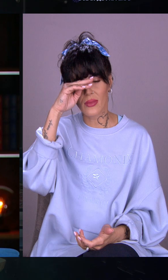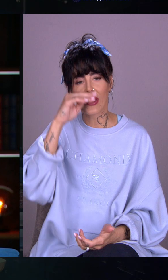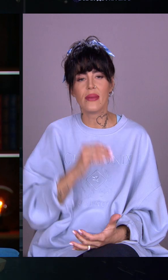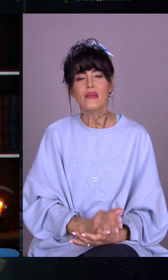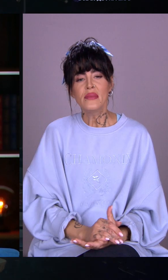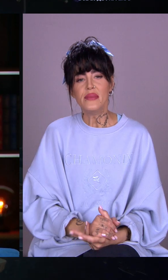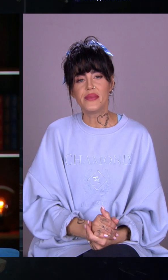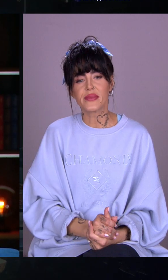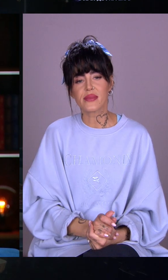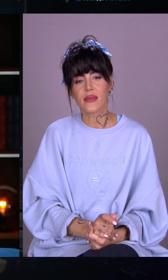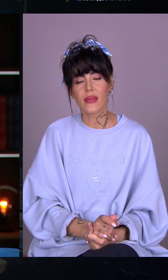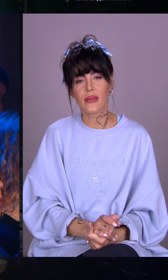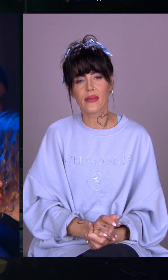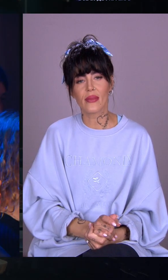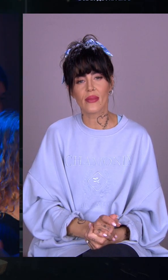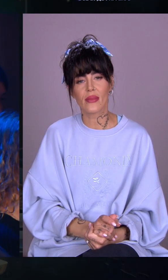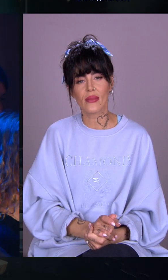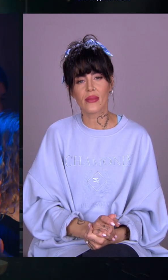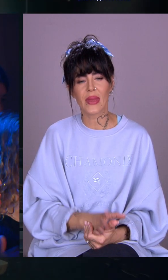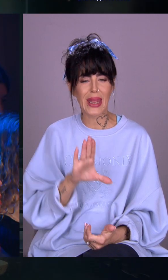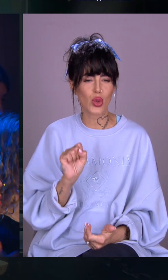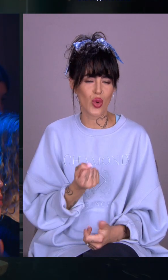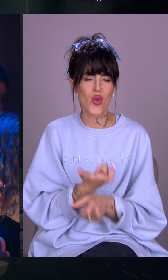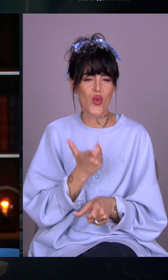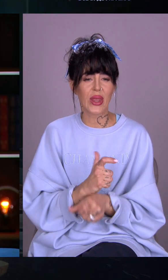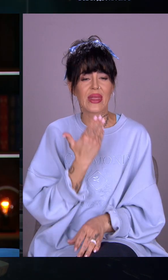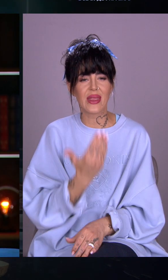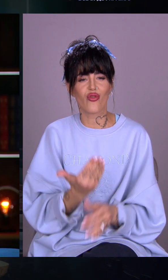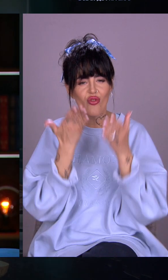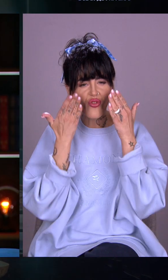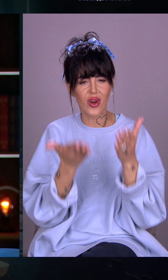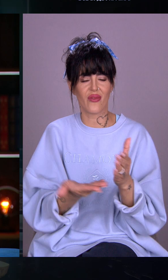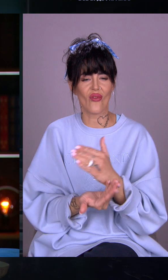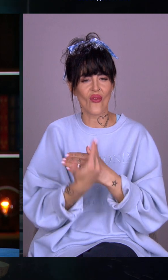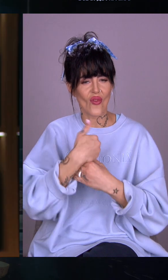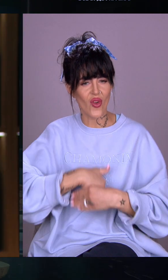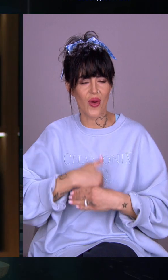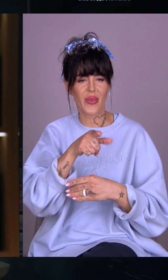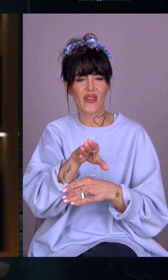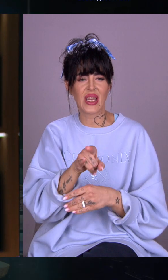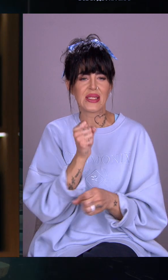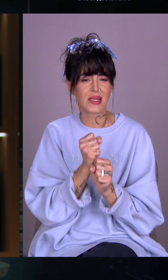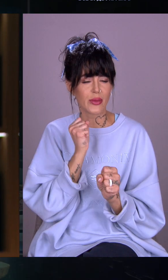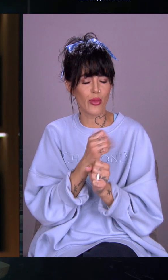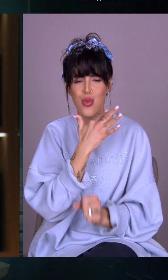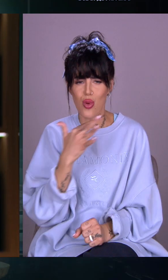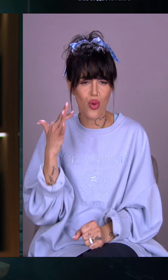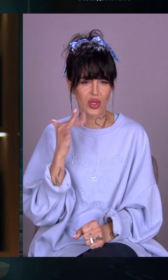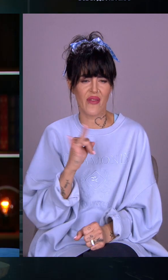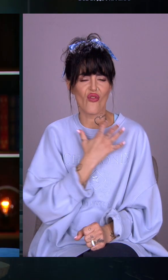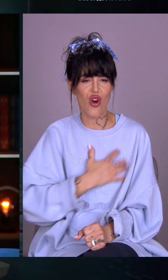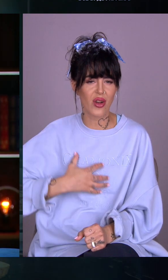Друзі, ми дякуємо вам, Любов, Масія. Ви робите вкрай важливу